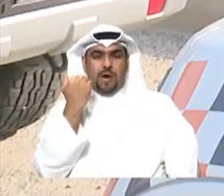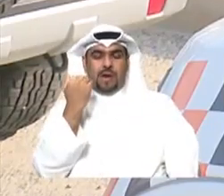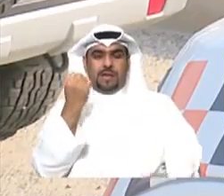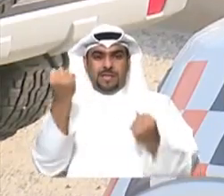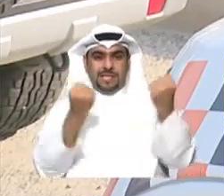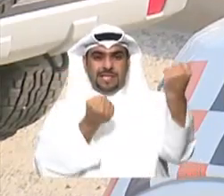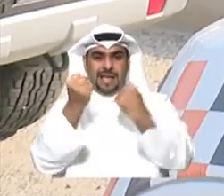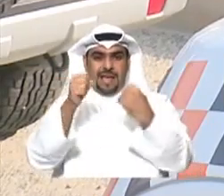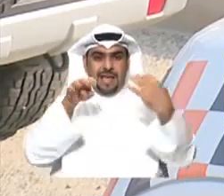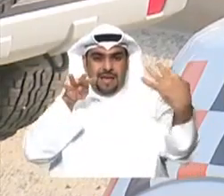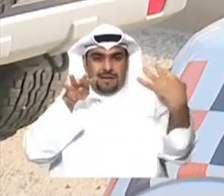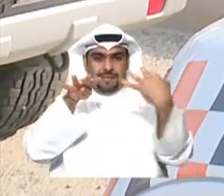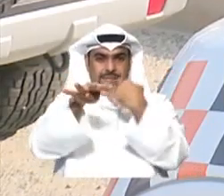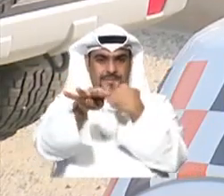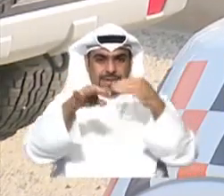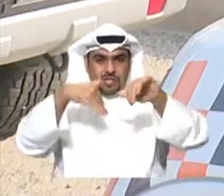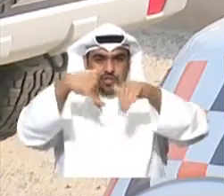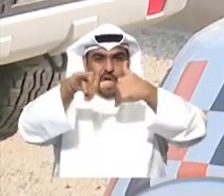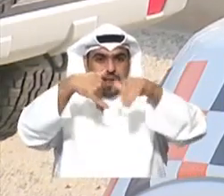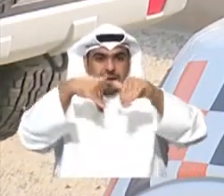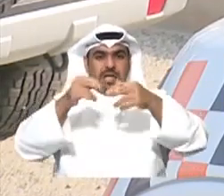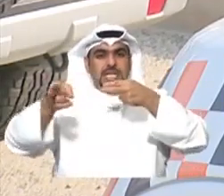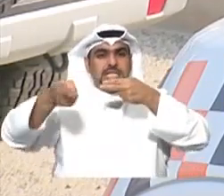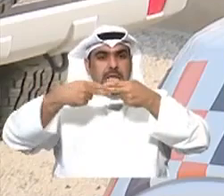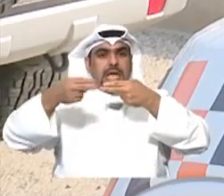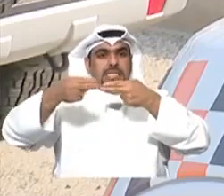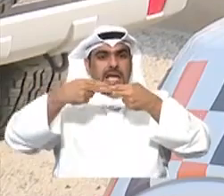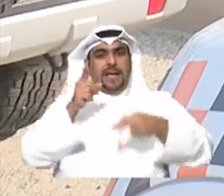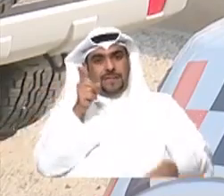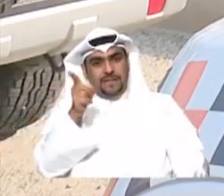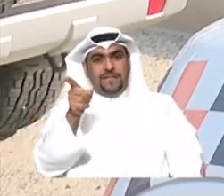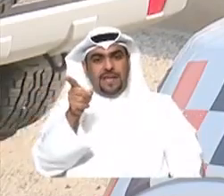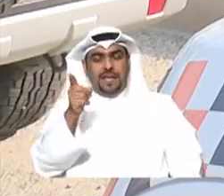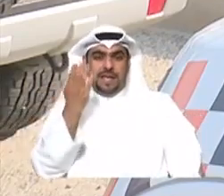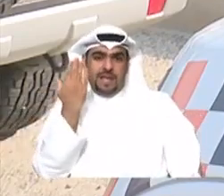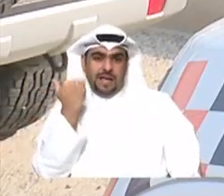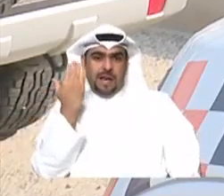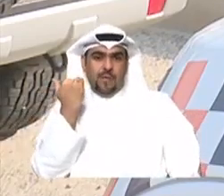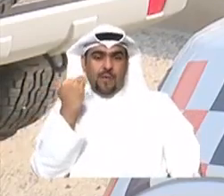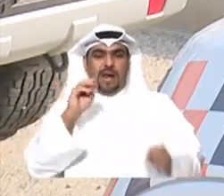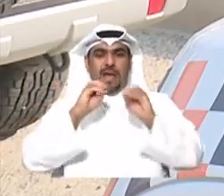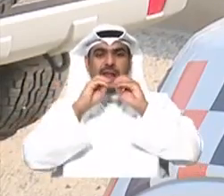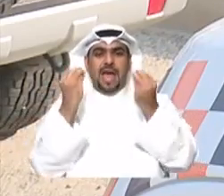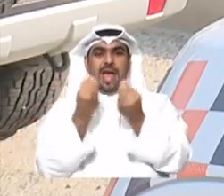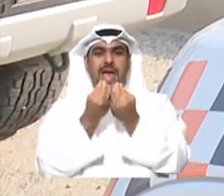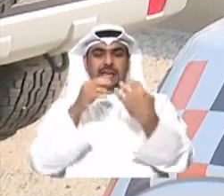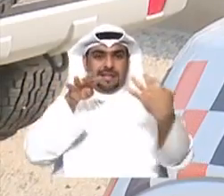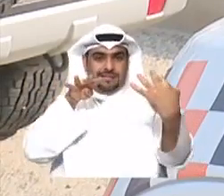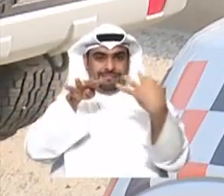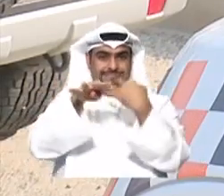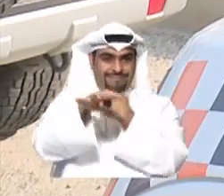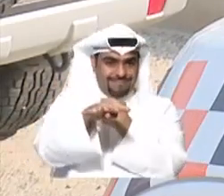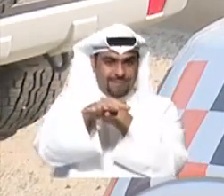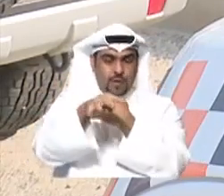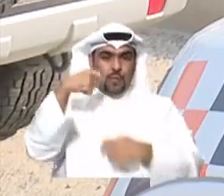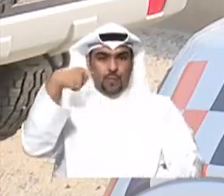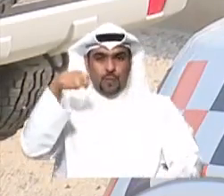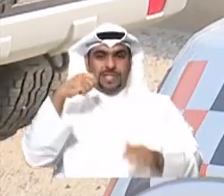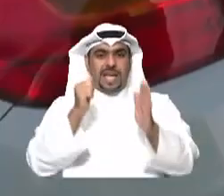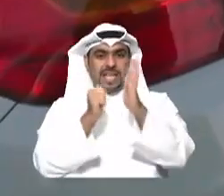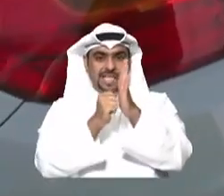الرئيسية، هذا كان في جزء يتبع فرضا وزارات أخرى أو هيئة الطرق أو التعاون مع الإسكان، وكان فيها معوقات من